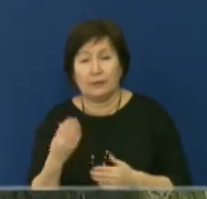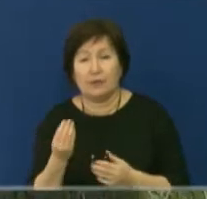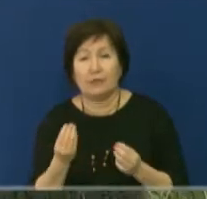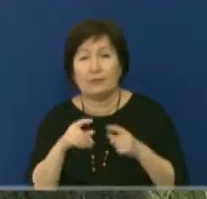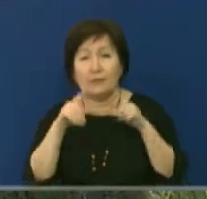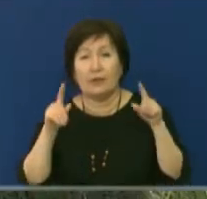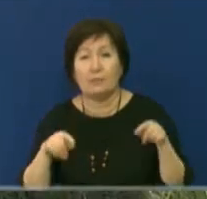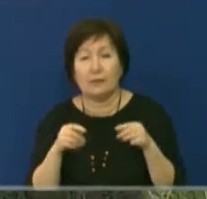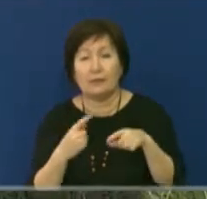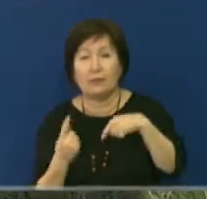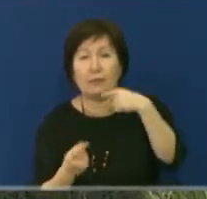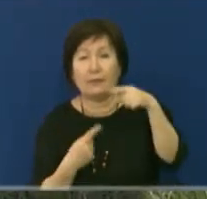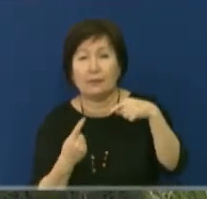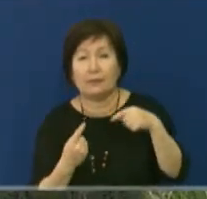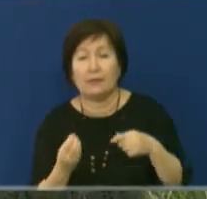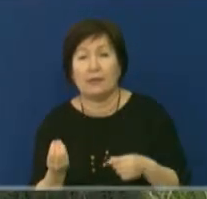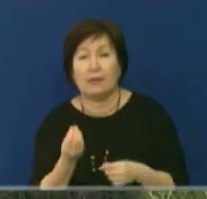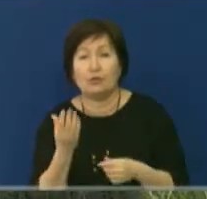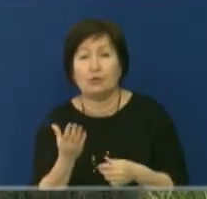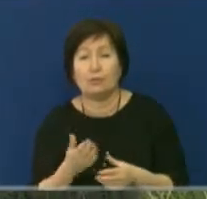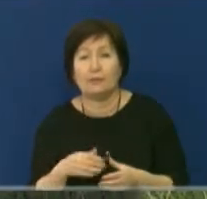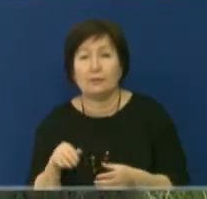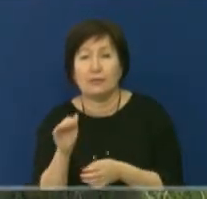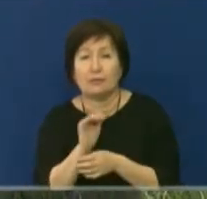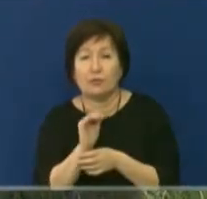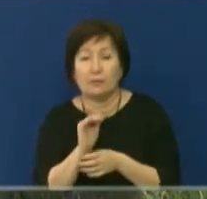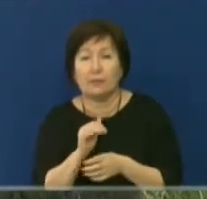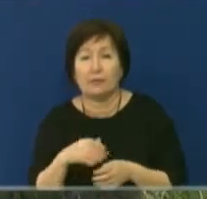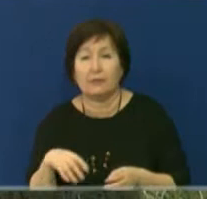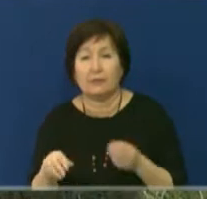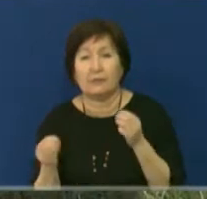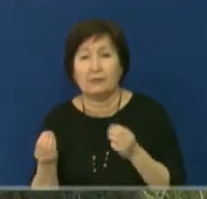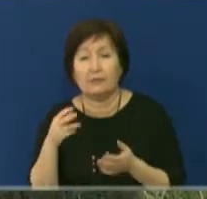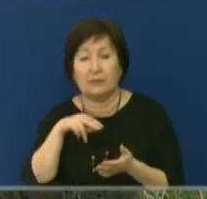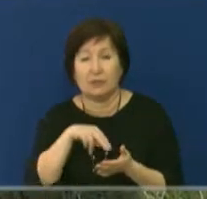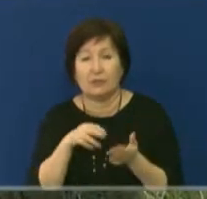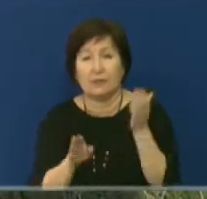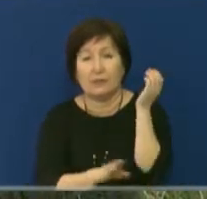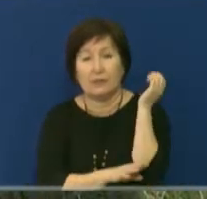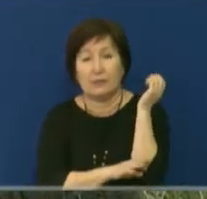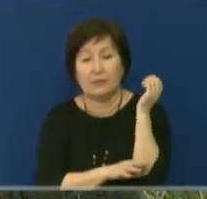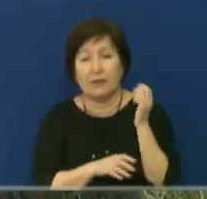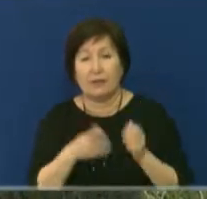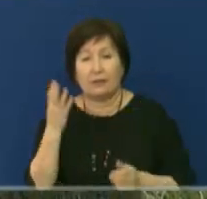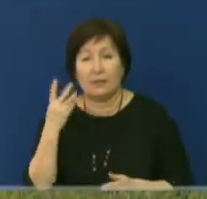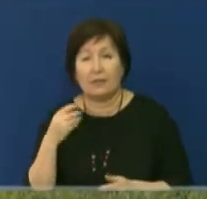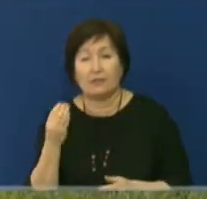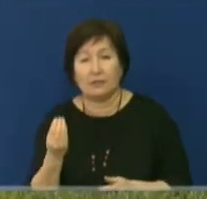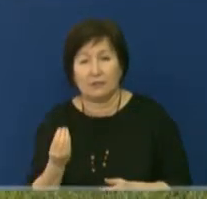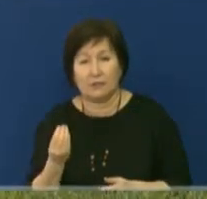производим компенсационную высадку деревьев. За каждое дерево мы садим 10